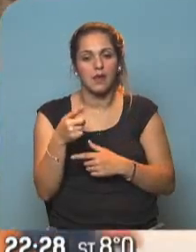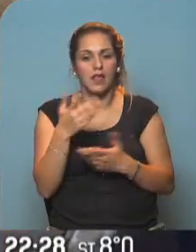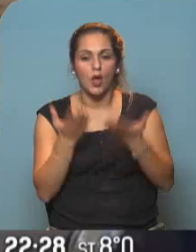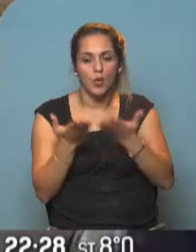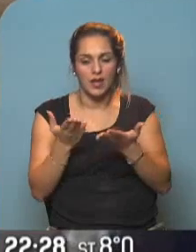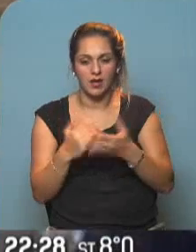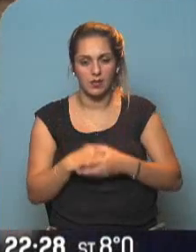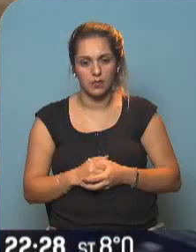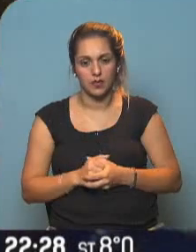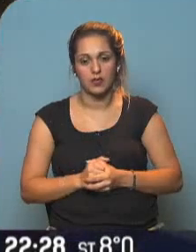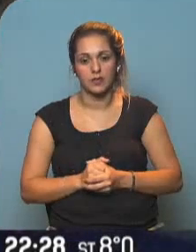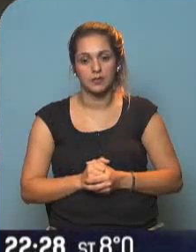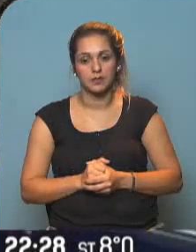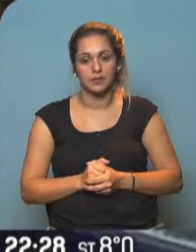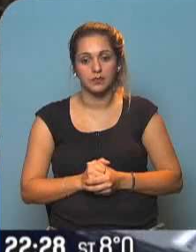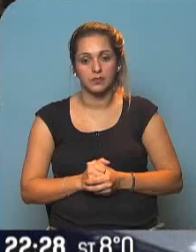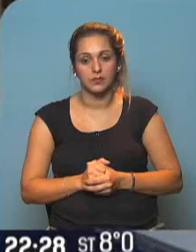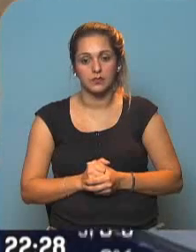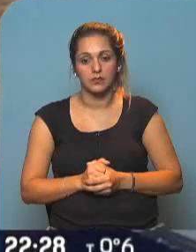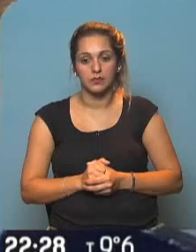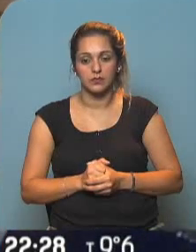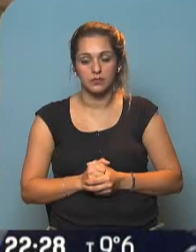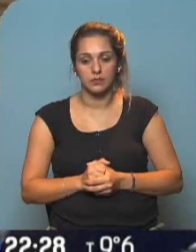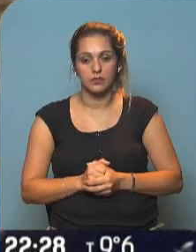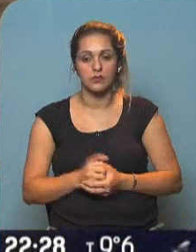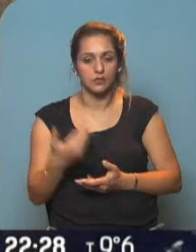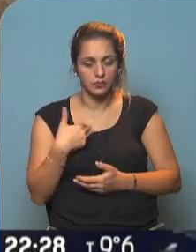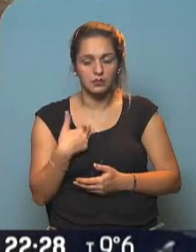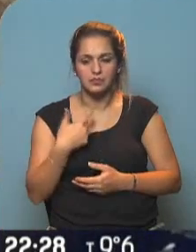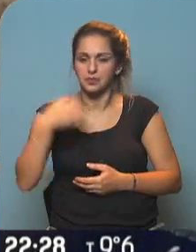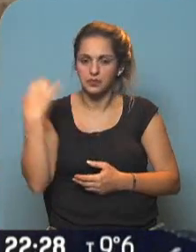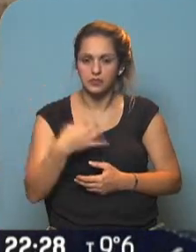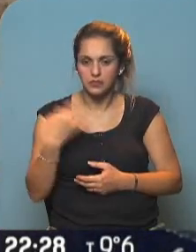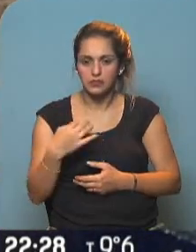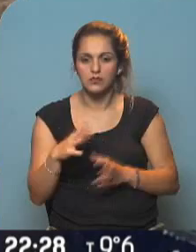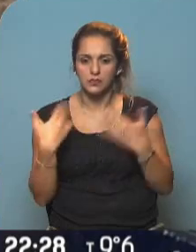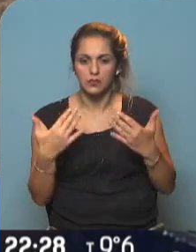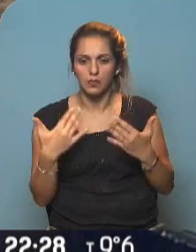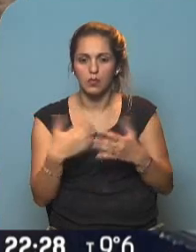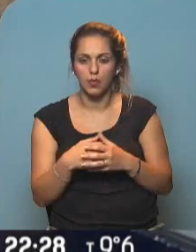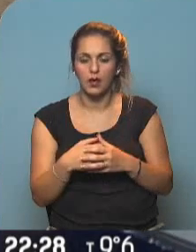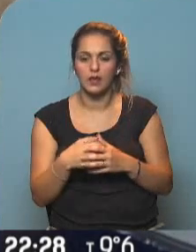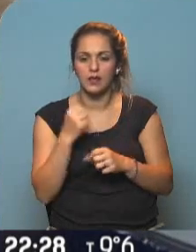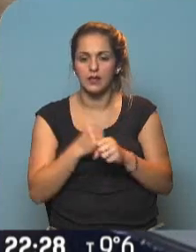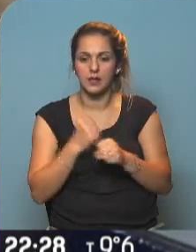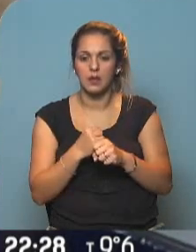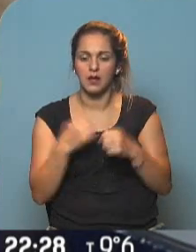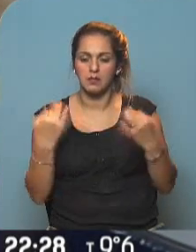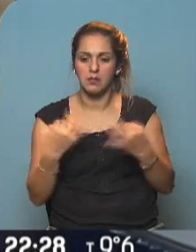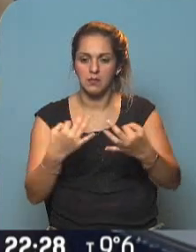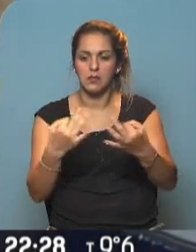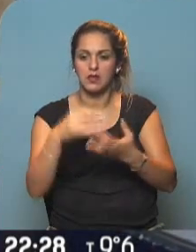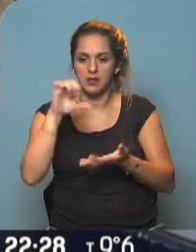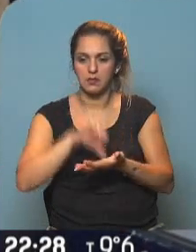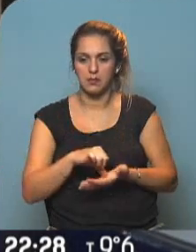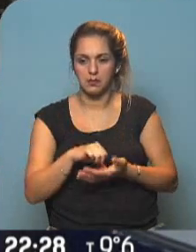soprattutto. Cioè Salvini, Di Maio, ecco, io sono convinto che possano operare con un senso buono verso la